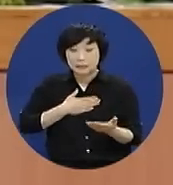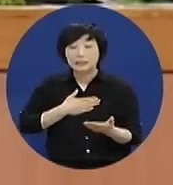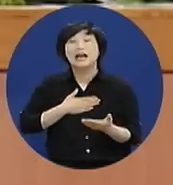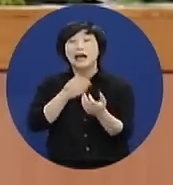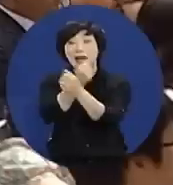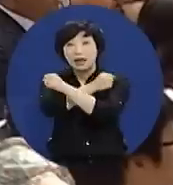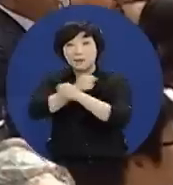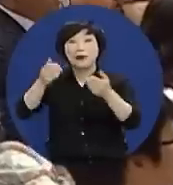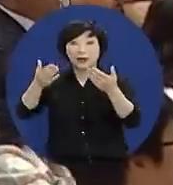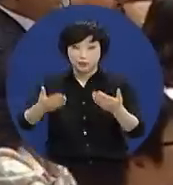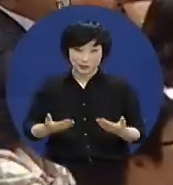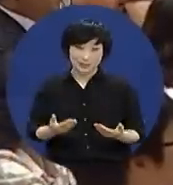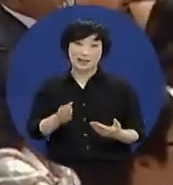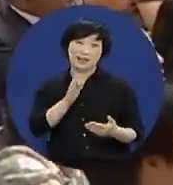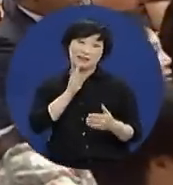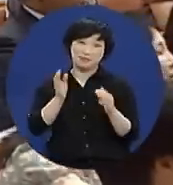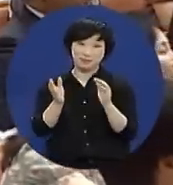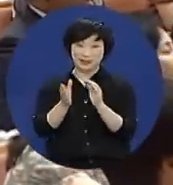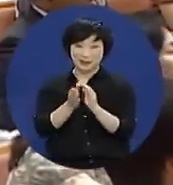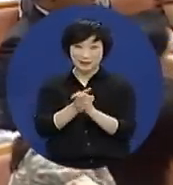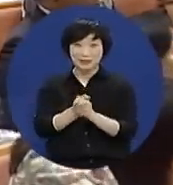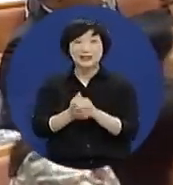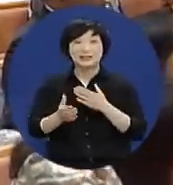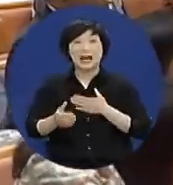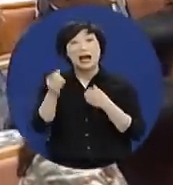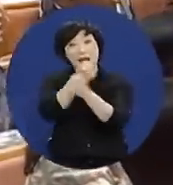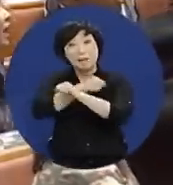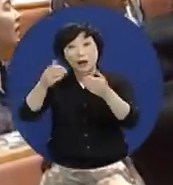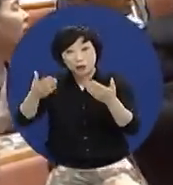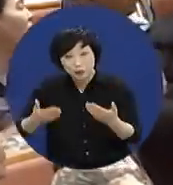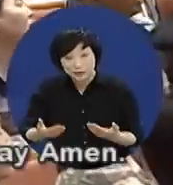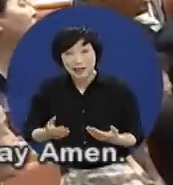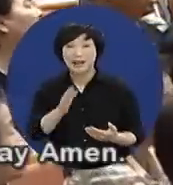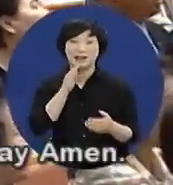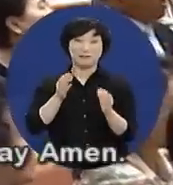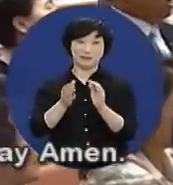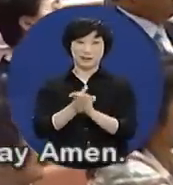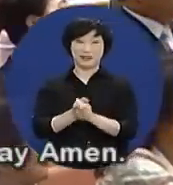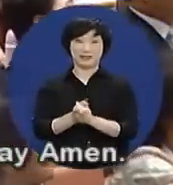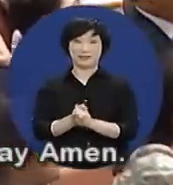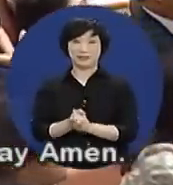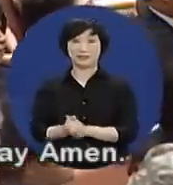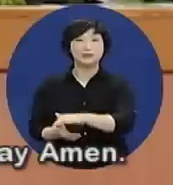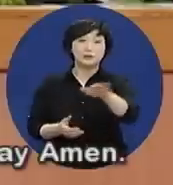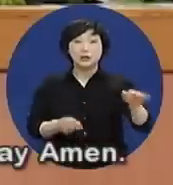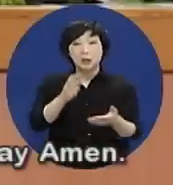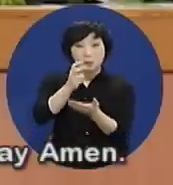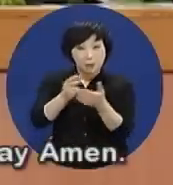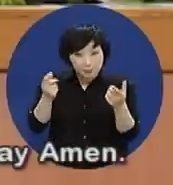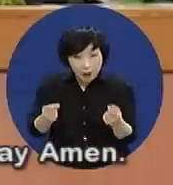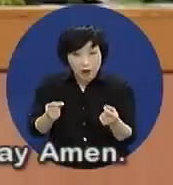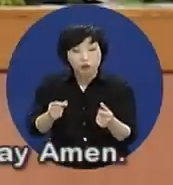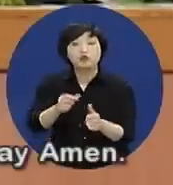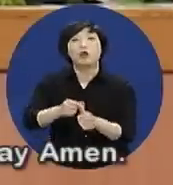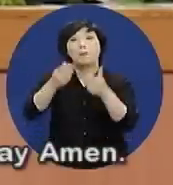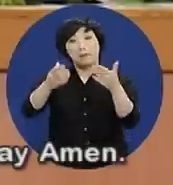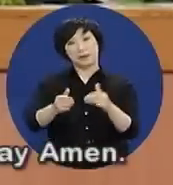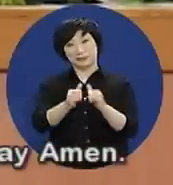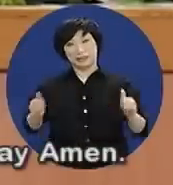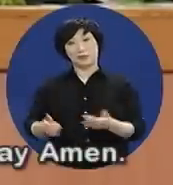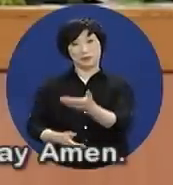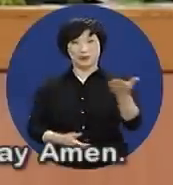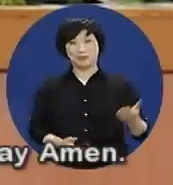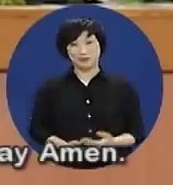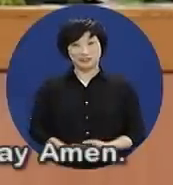から私を解放したからである私を解放したからである私たちは神の法則